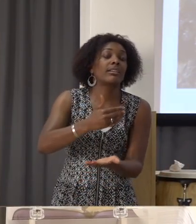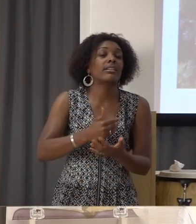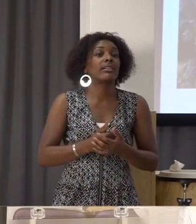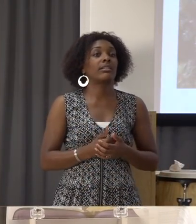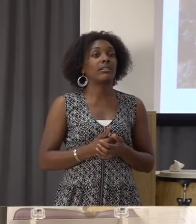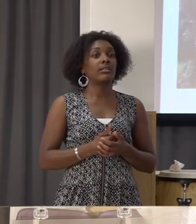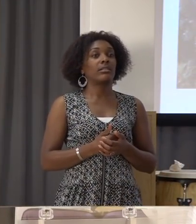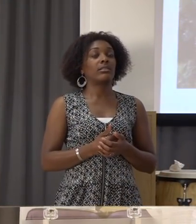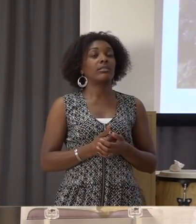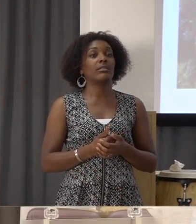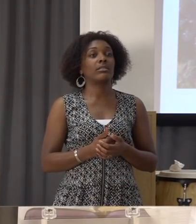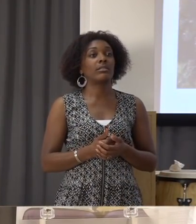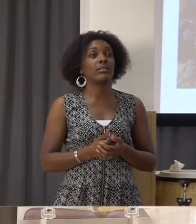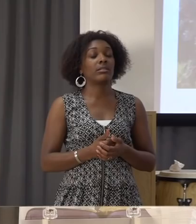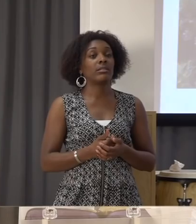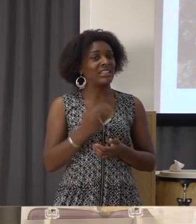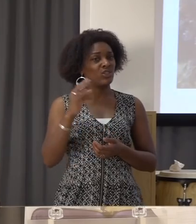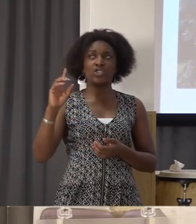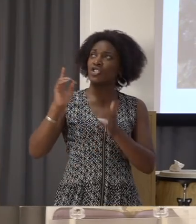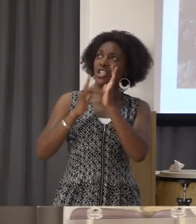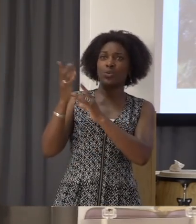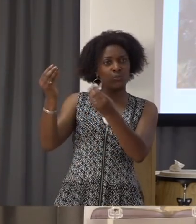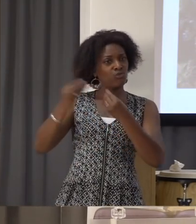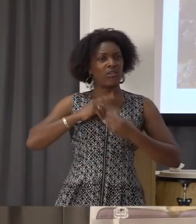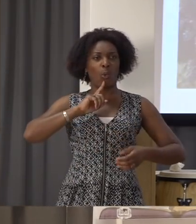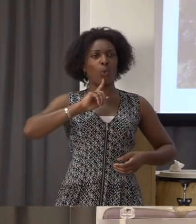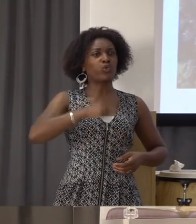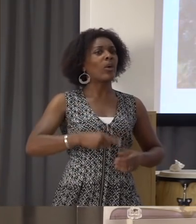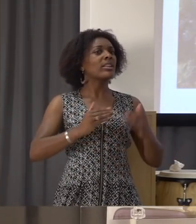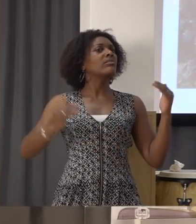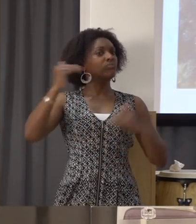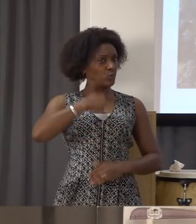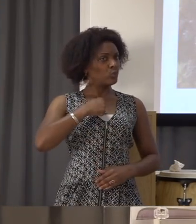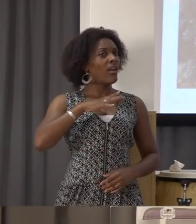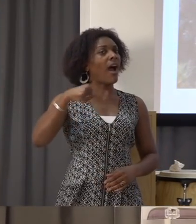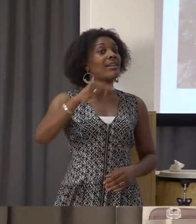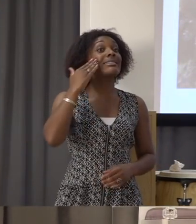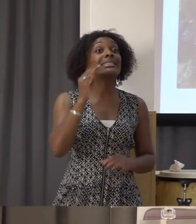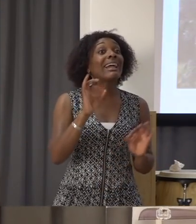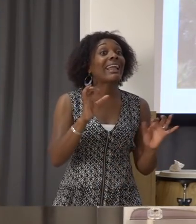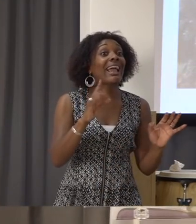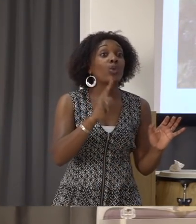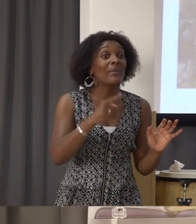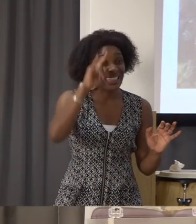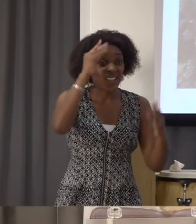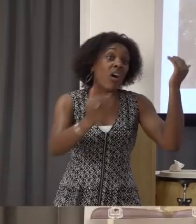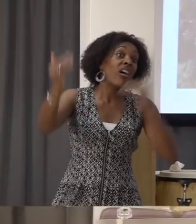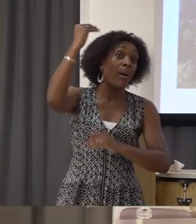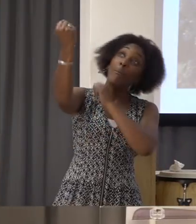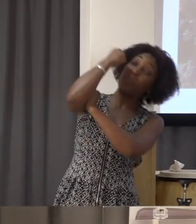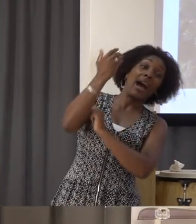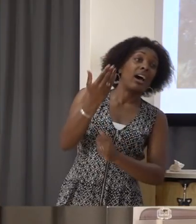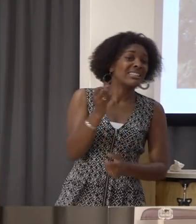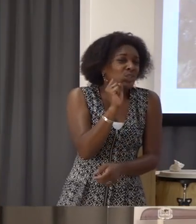Si vous ne dominez pas, Jésus vous a donné la domination. Si vous ne dominez pas, c'est l'ennemi qui va vous dominer. C'est sûr, c'est l'un ou